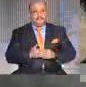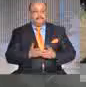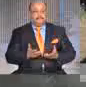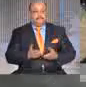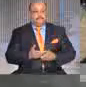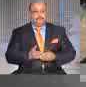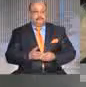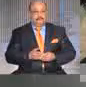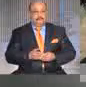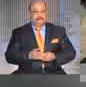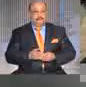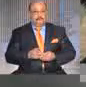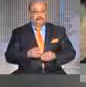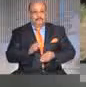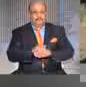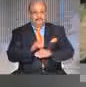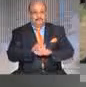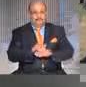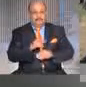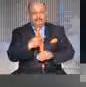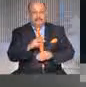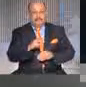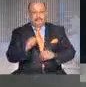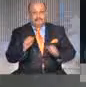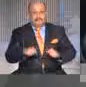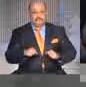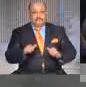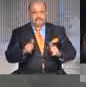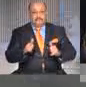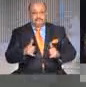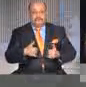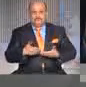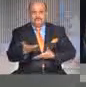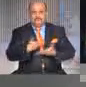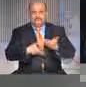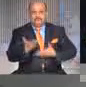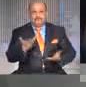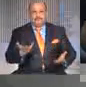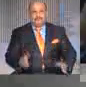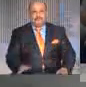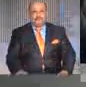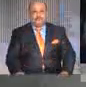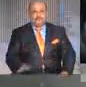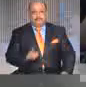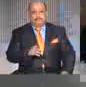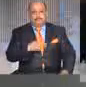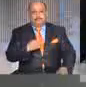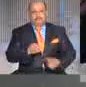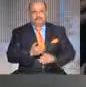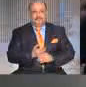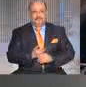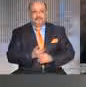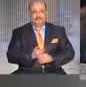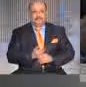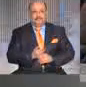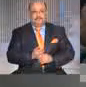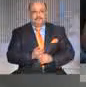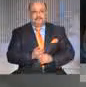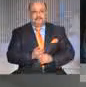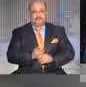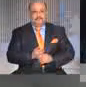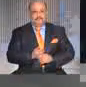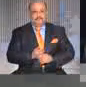مكان مهمل مش معتنى به بالباهي. التوتة هذه راهو فضاء ممتاز جدا من حيث الهواء، من حيث المساحة، ومن